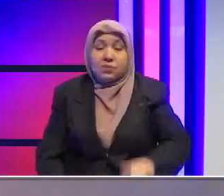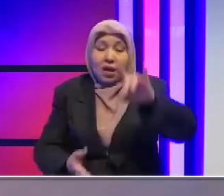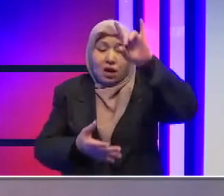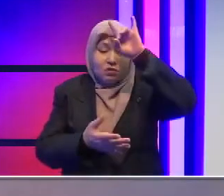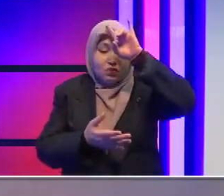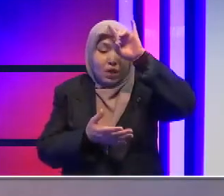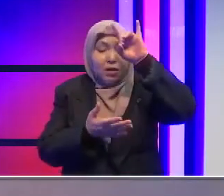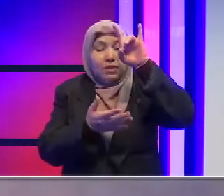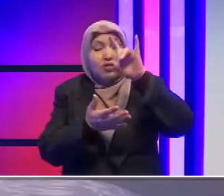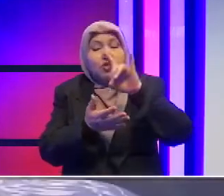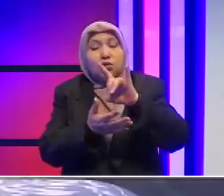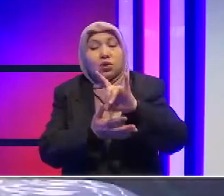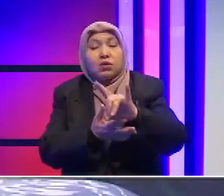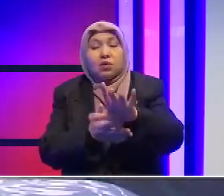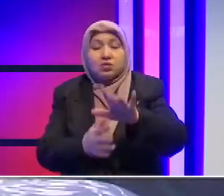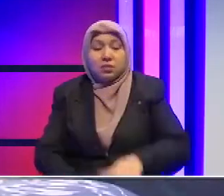A'udzubillahi minasyaitanir rajim.